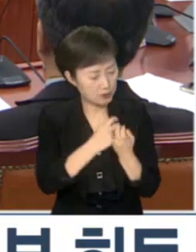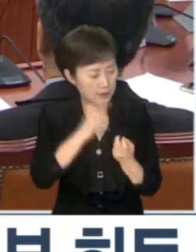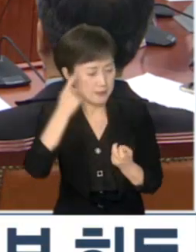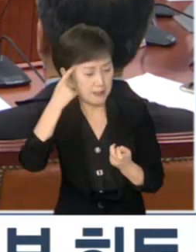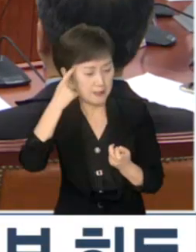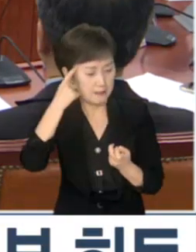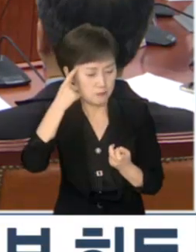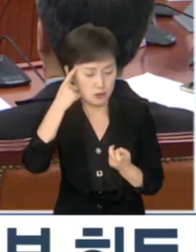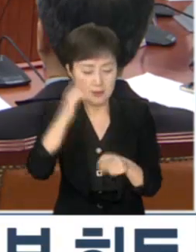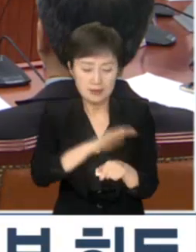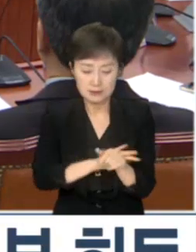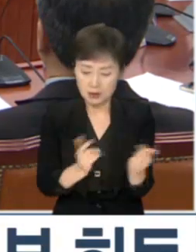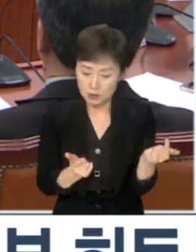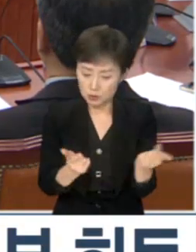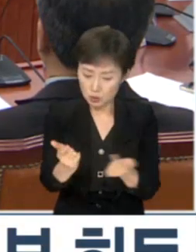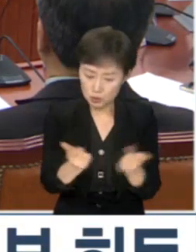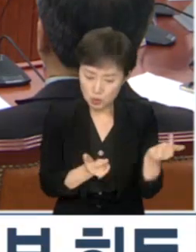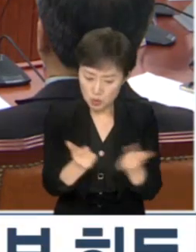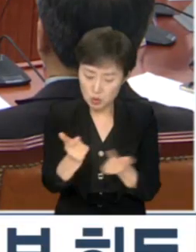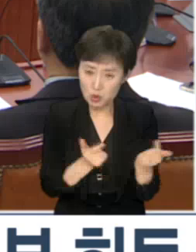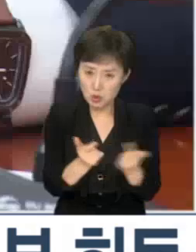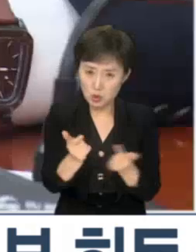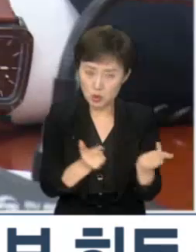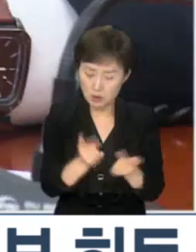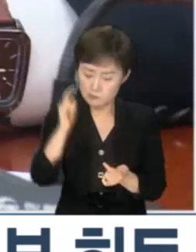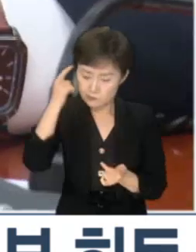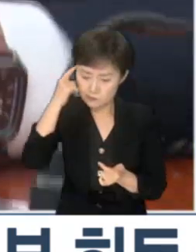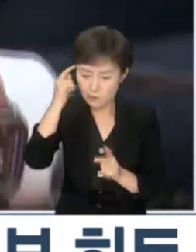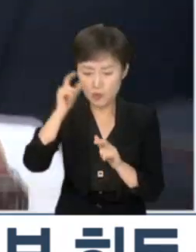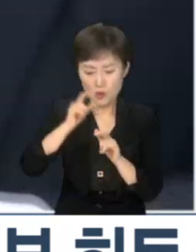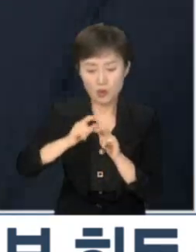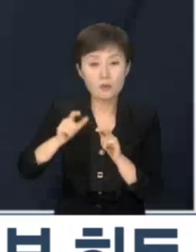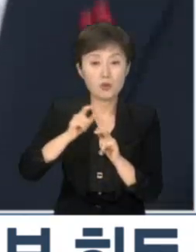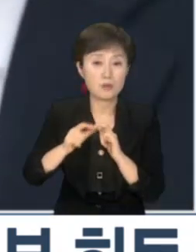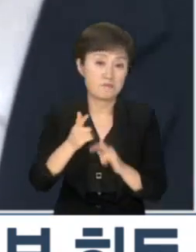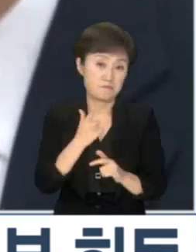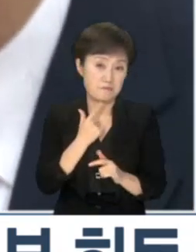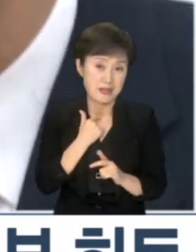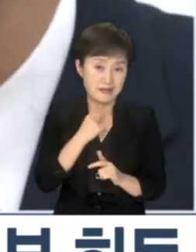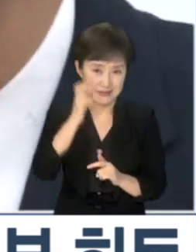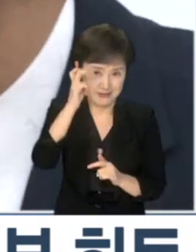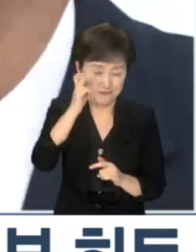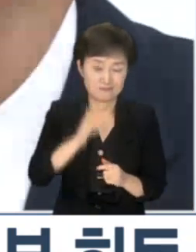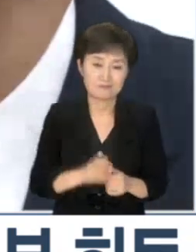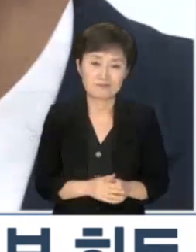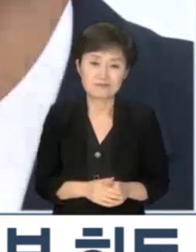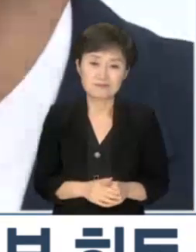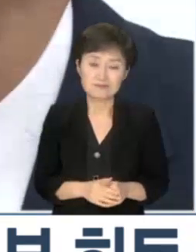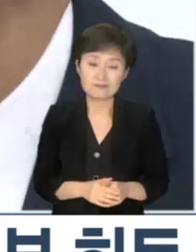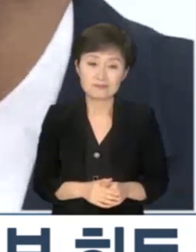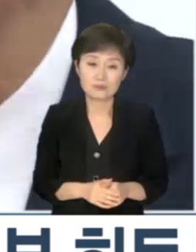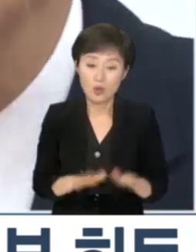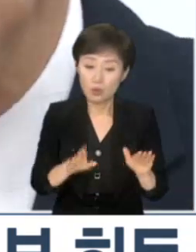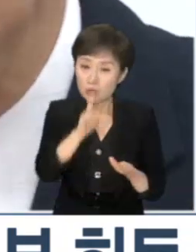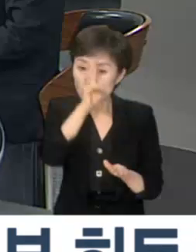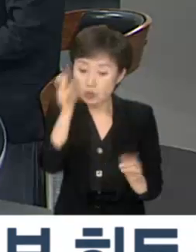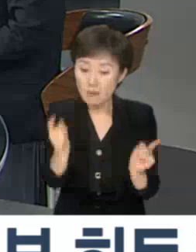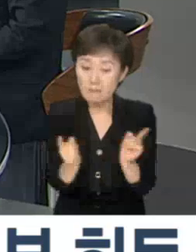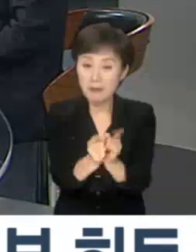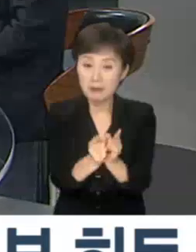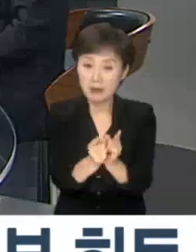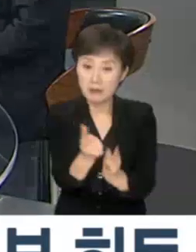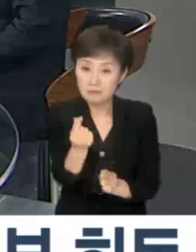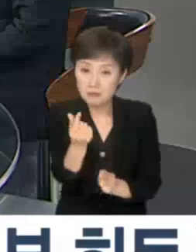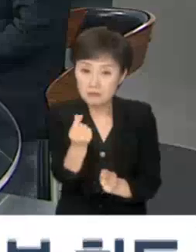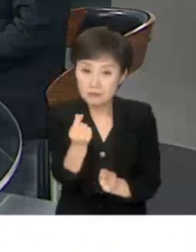또 연착륙을 시킬 수 있는 그런 방법도 함께 찾아보라는 그런 막 요구도 있었지 않았겠나 그런 저는 네. 그렇게 봅니다. 당장 오후 회동에서는